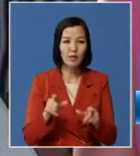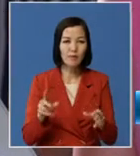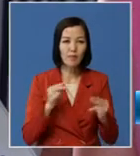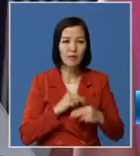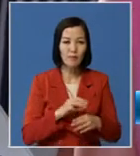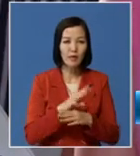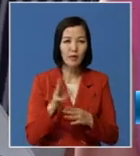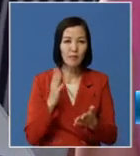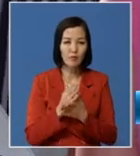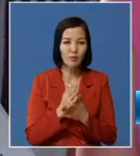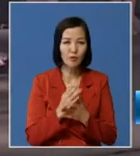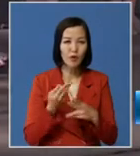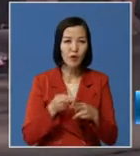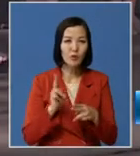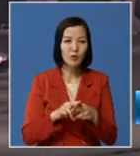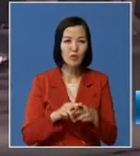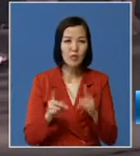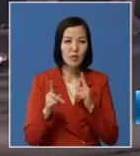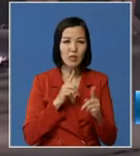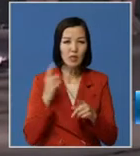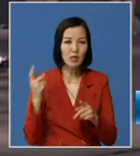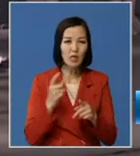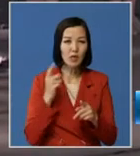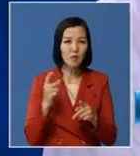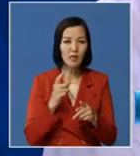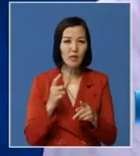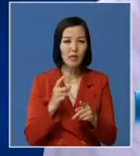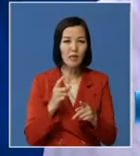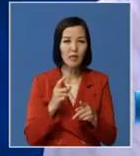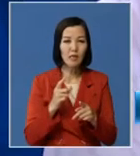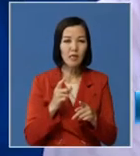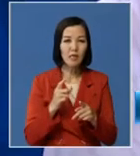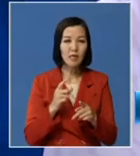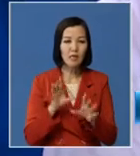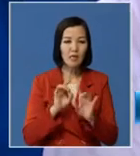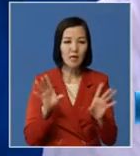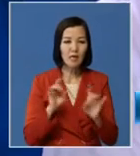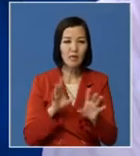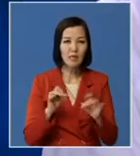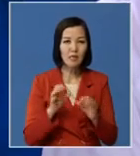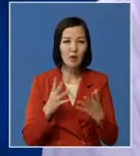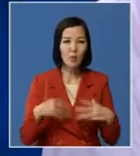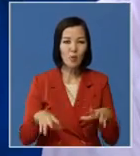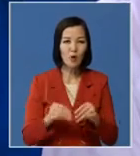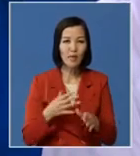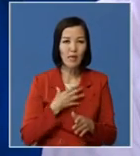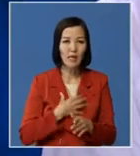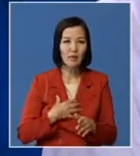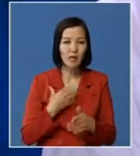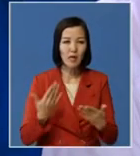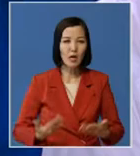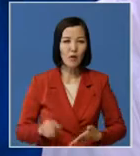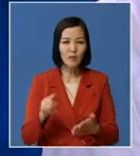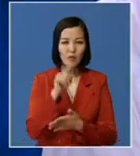адамды еңбекпен қамтып отыр. Сондықтан жиында экономикалық секторда сөз болды. Қоғамды алаңдатып отырған